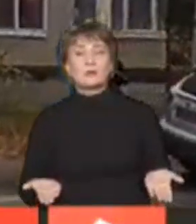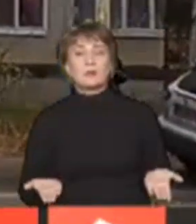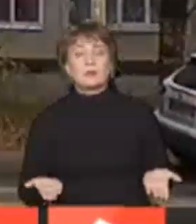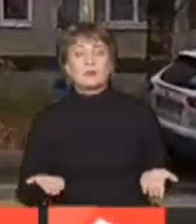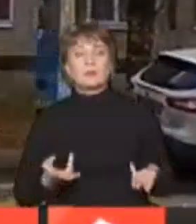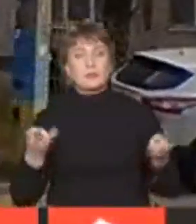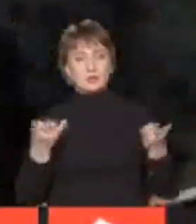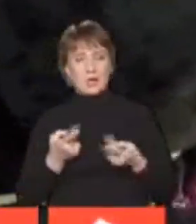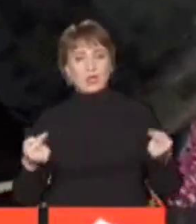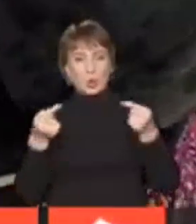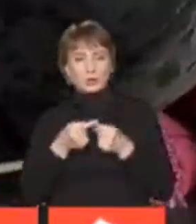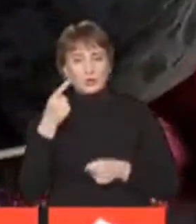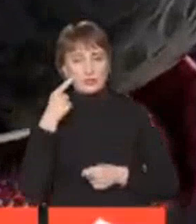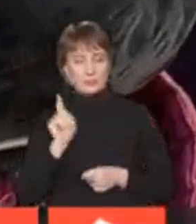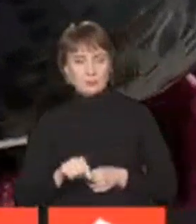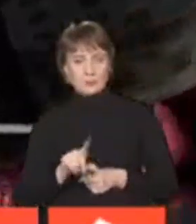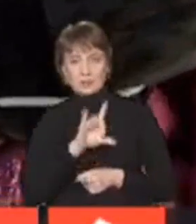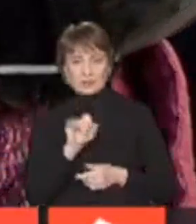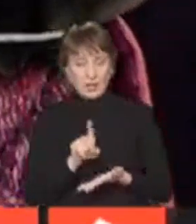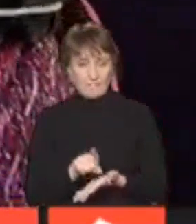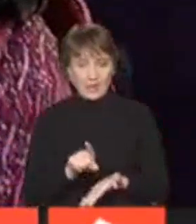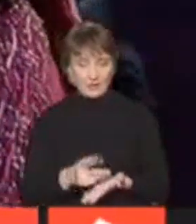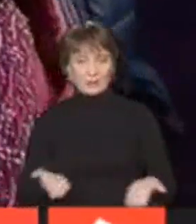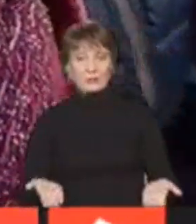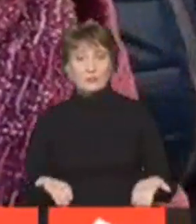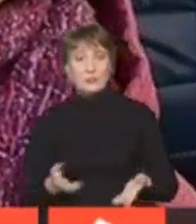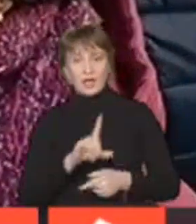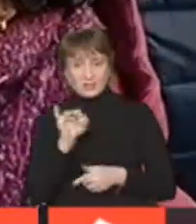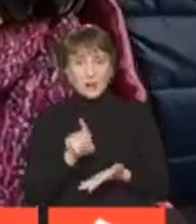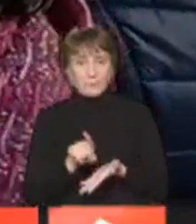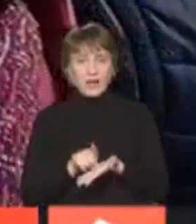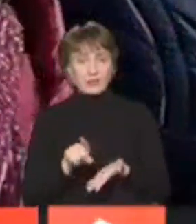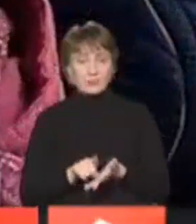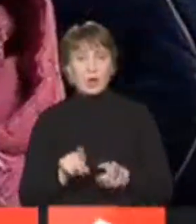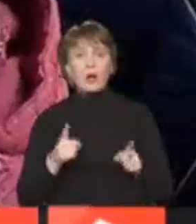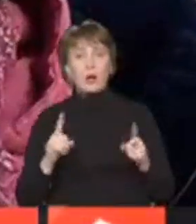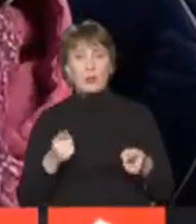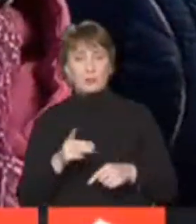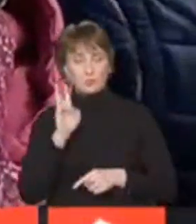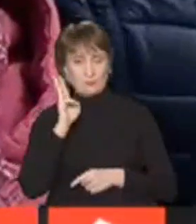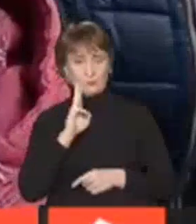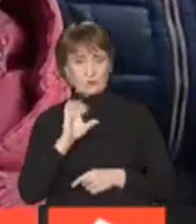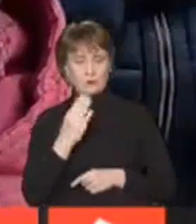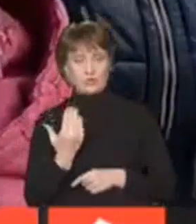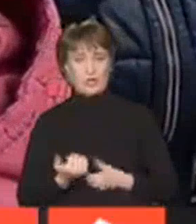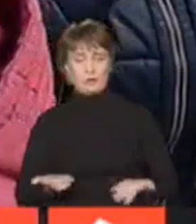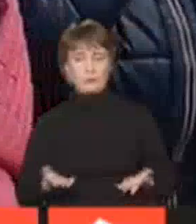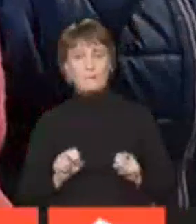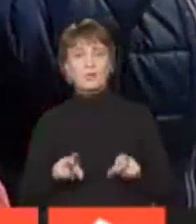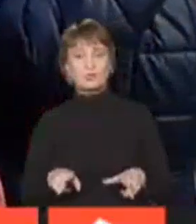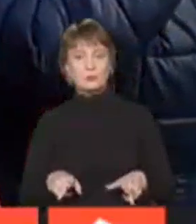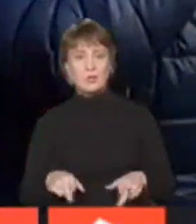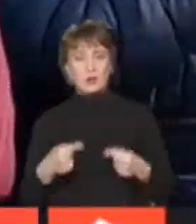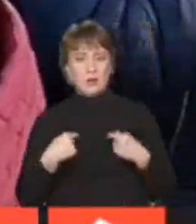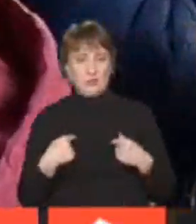треба конкретно знати. Ми за пенсію. За пенсію? Да. А чому до посольства Америки? Та